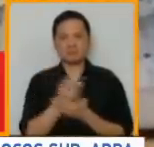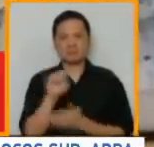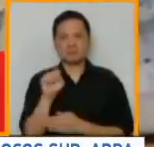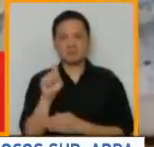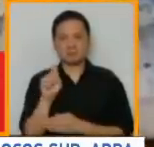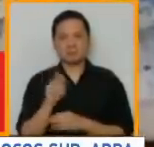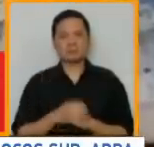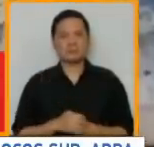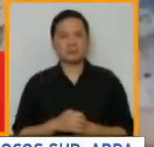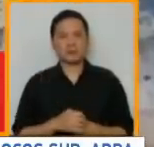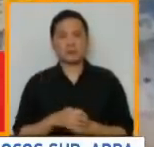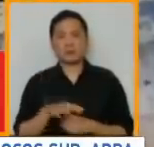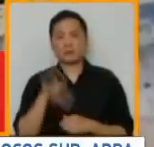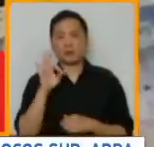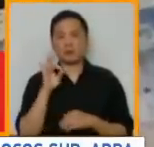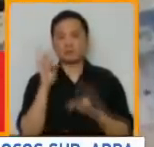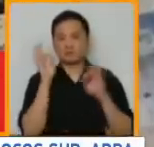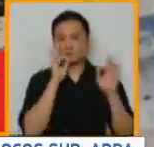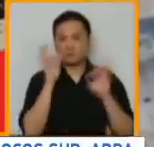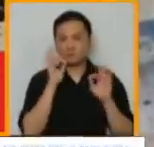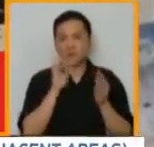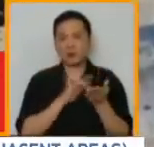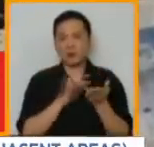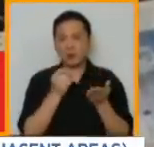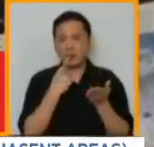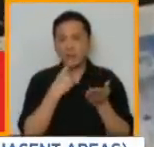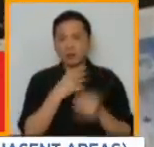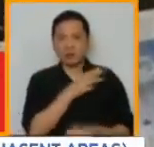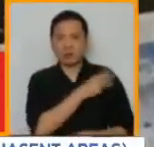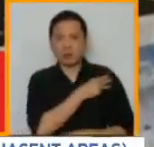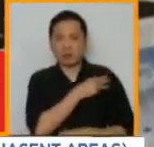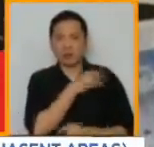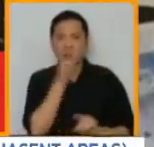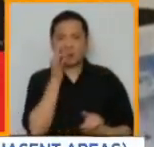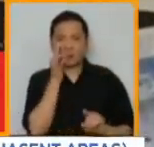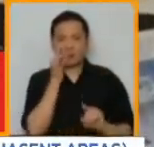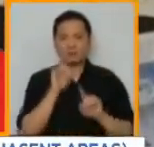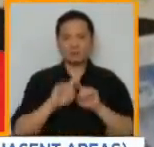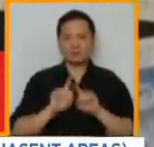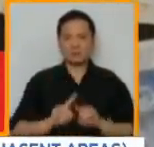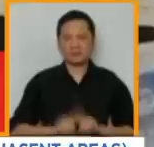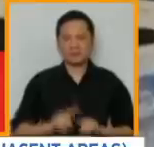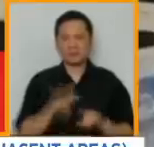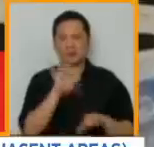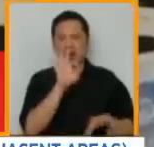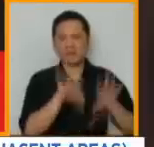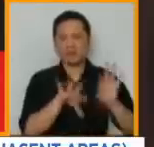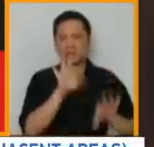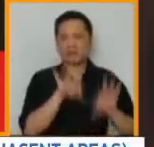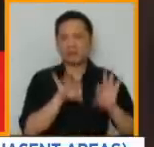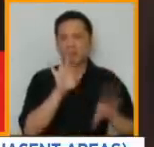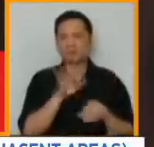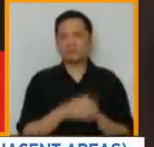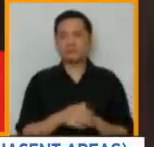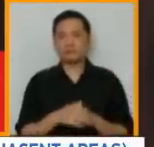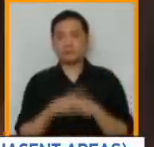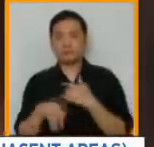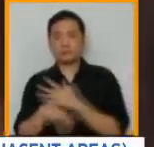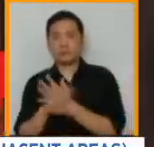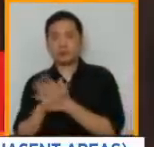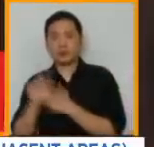at marijuana. Kabilang sa mga dumalo sa nasabing party ang information officer ng Davao City LGU na si